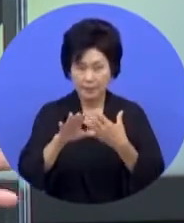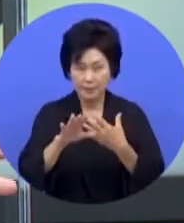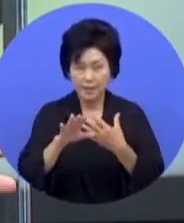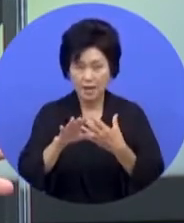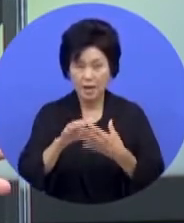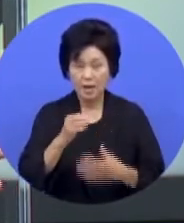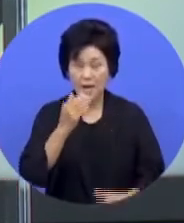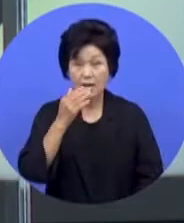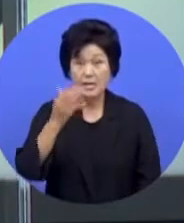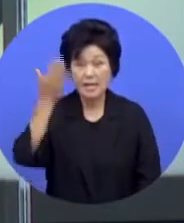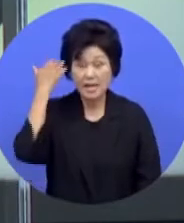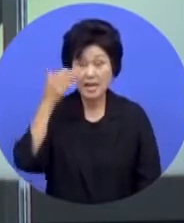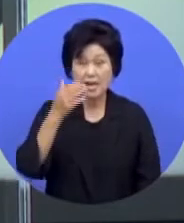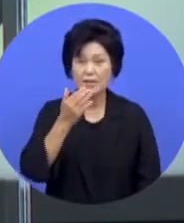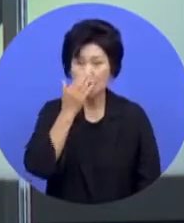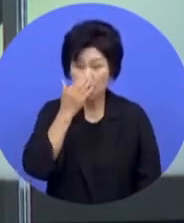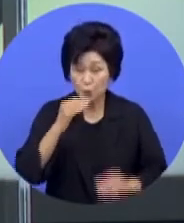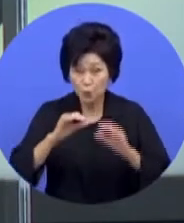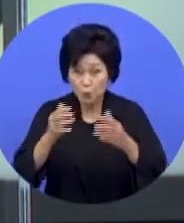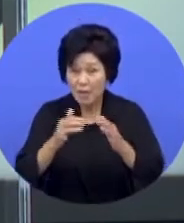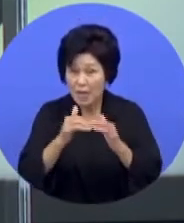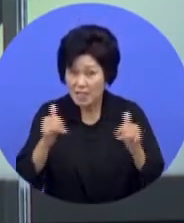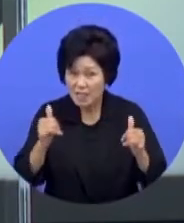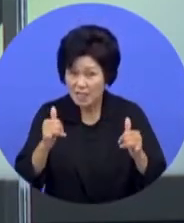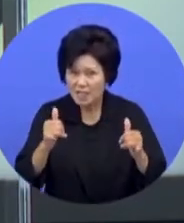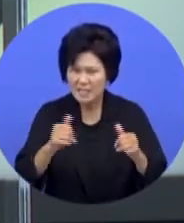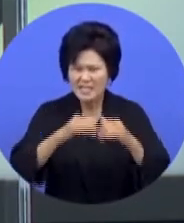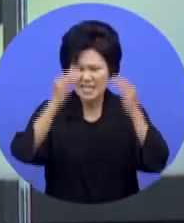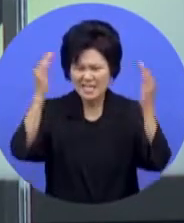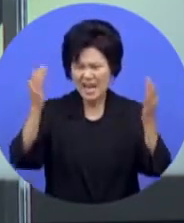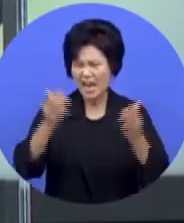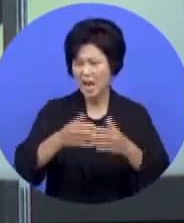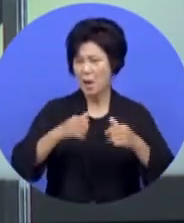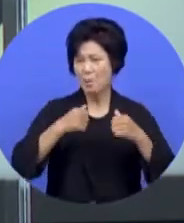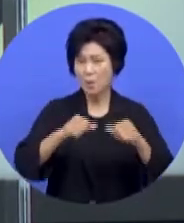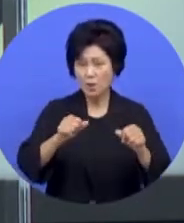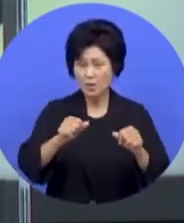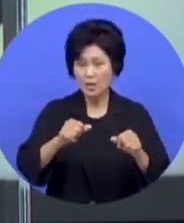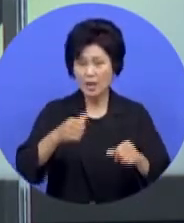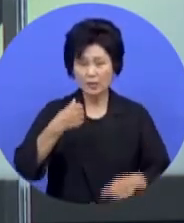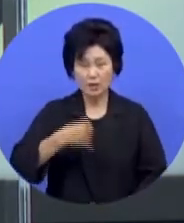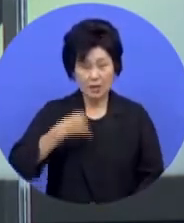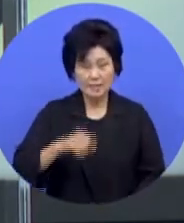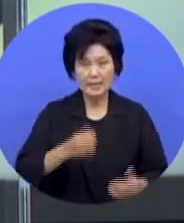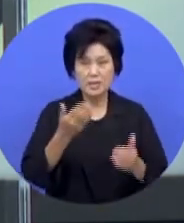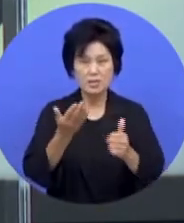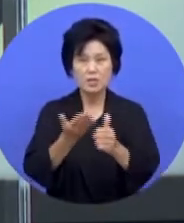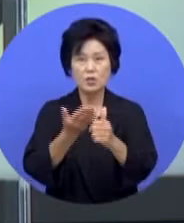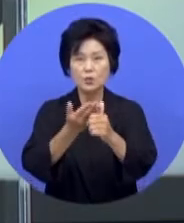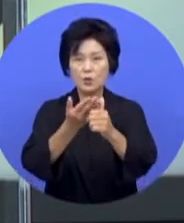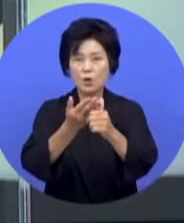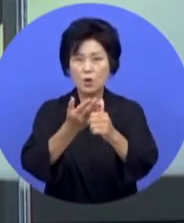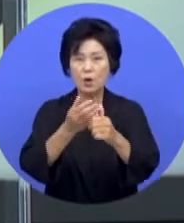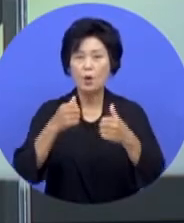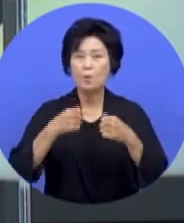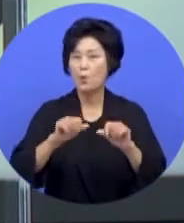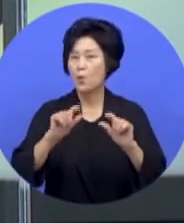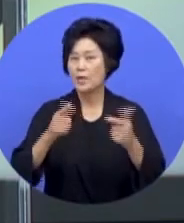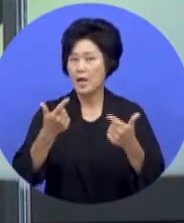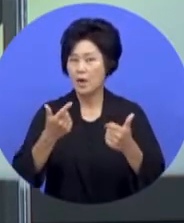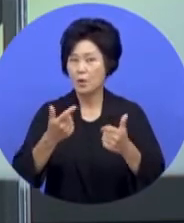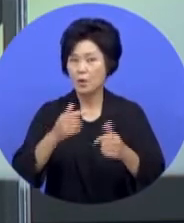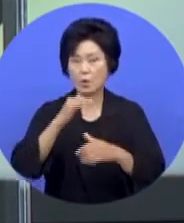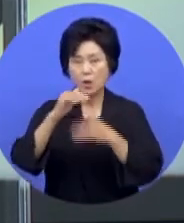다 놓쳐도 자식 끼고 가르치는 것만큼 포기하지 않았거든요. 근데 우리가 우리의 믿음의 자녀들을